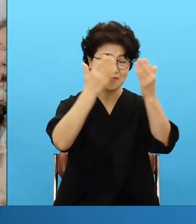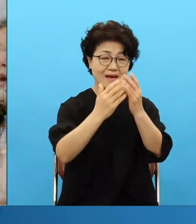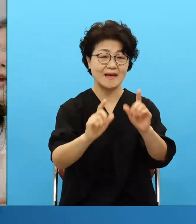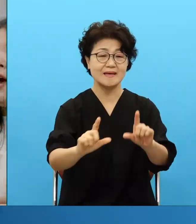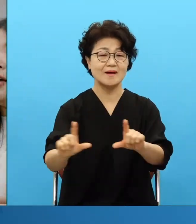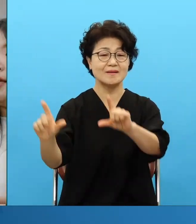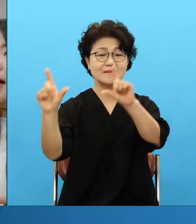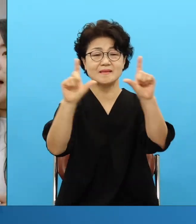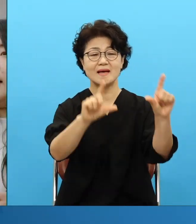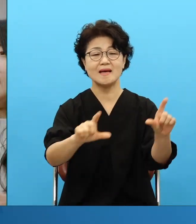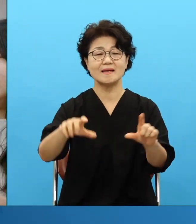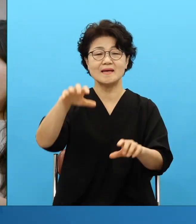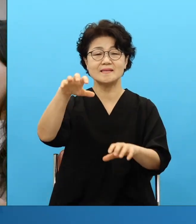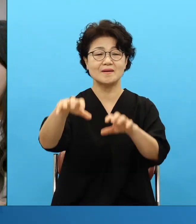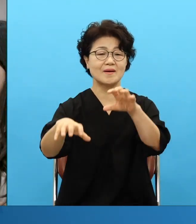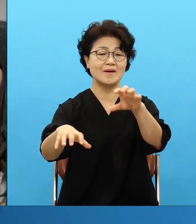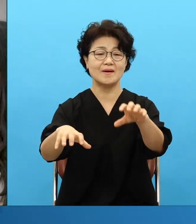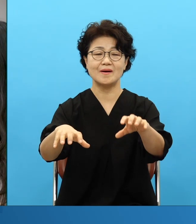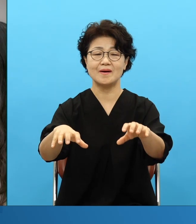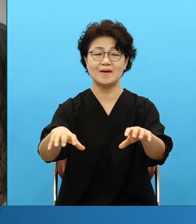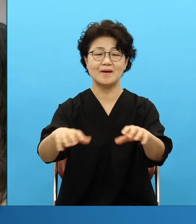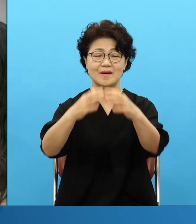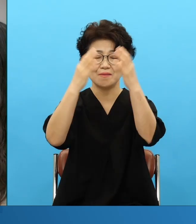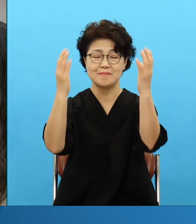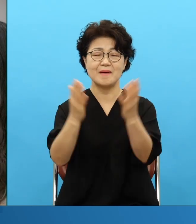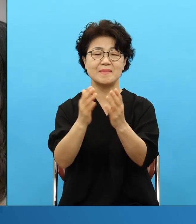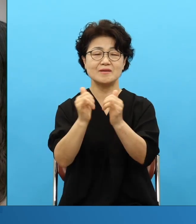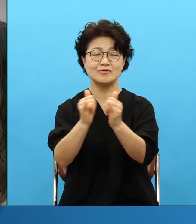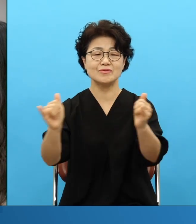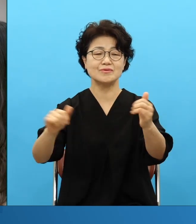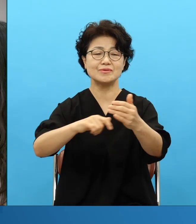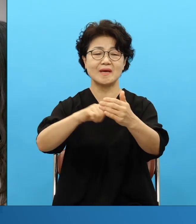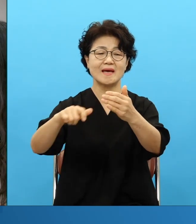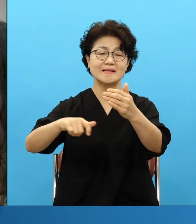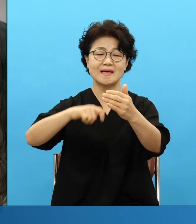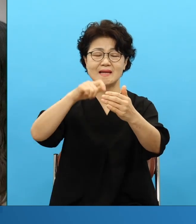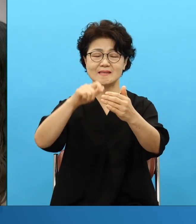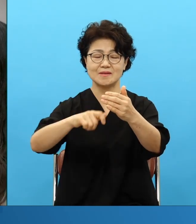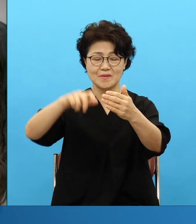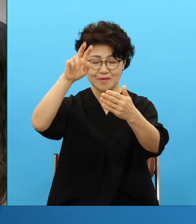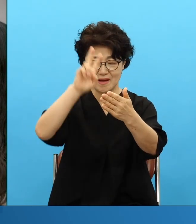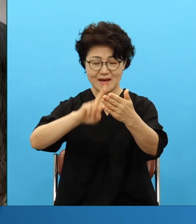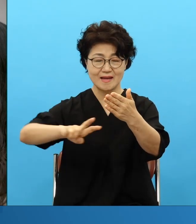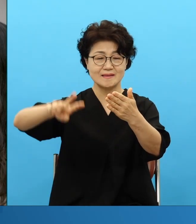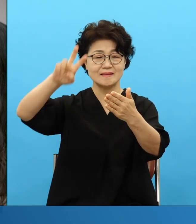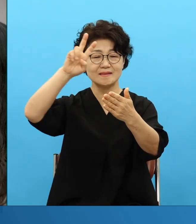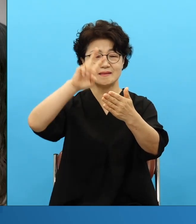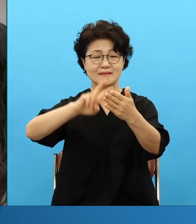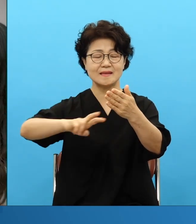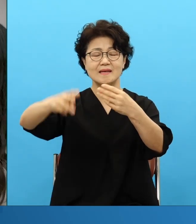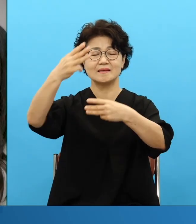어둠의 현장에서 만민 중에 찬송하는